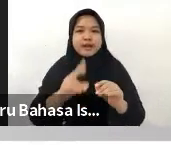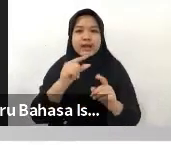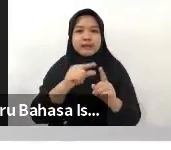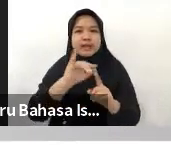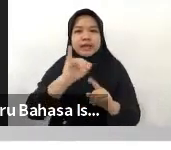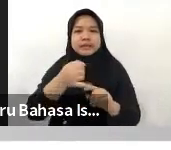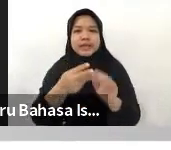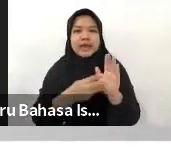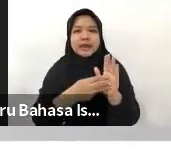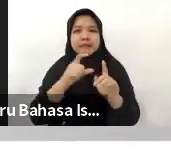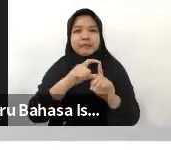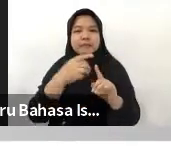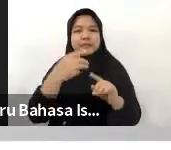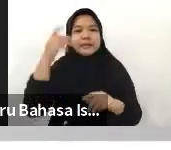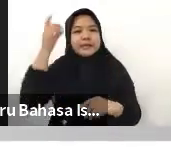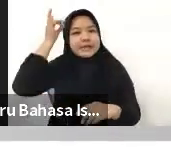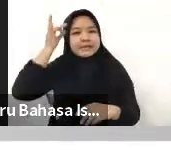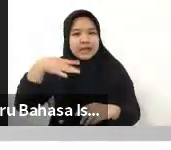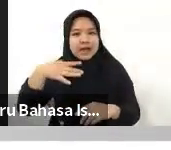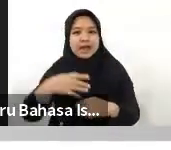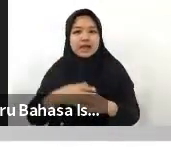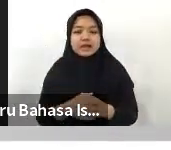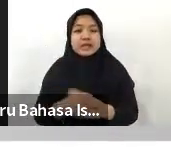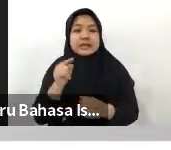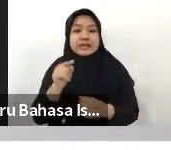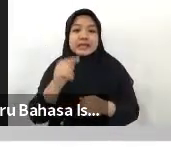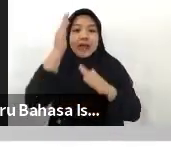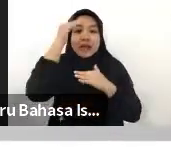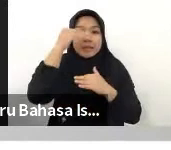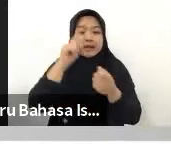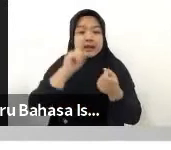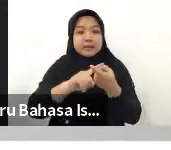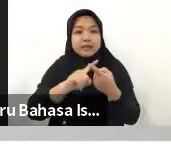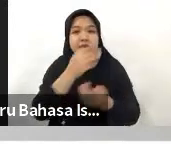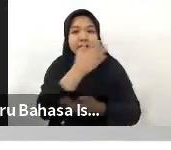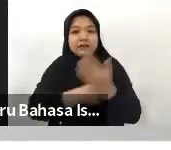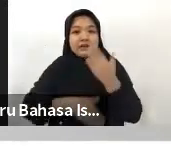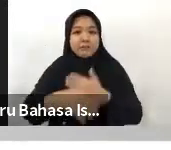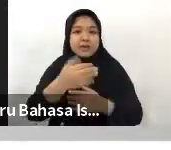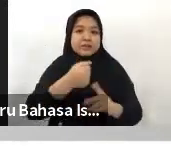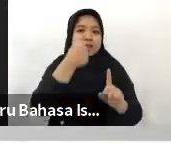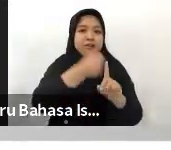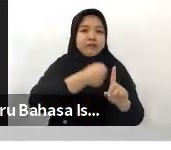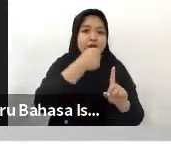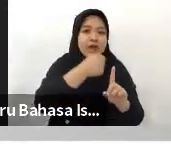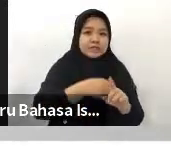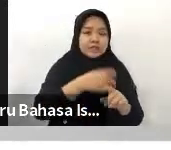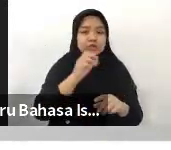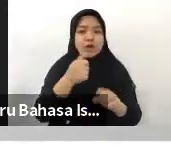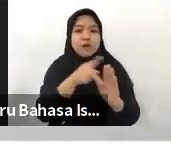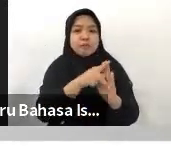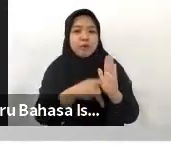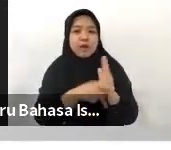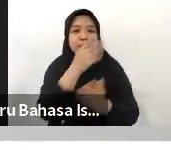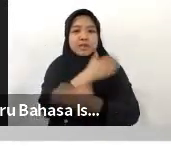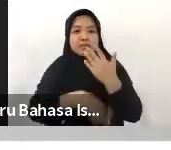desa misalnya. Nah, ini harapannya teman-teman di Papil beradvokasi agar program disabilitas masuk